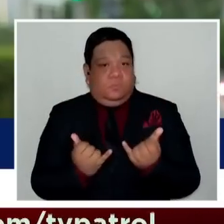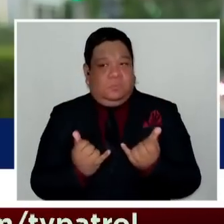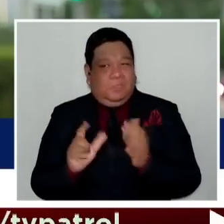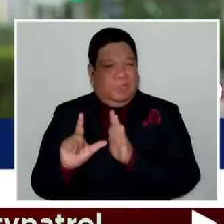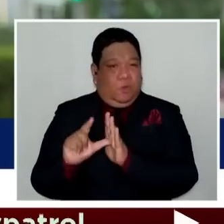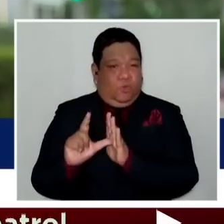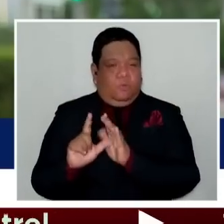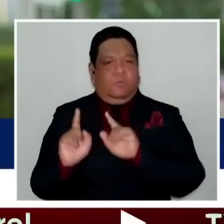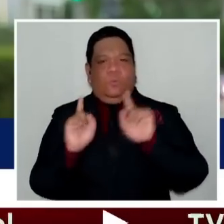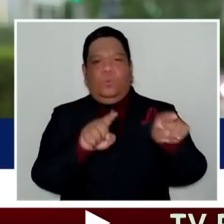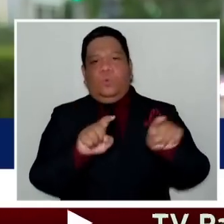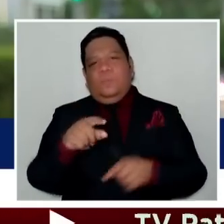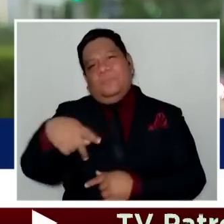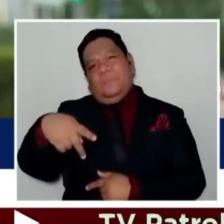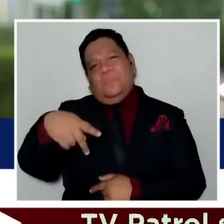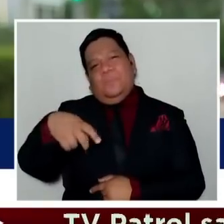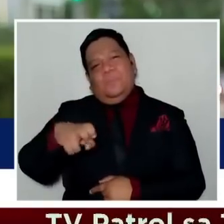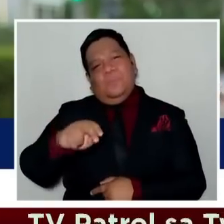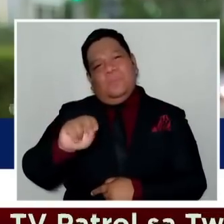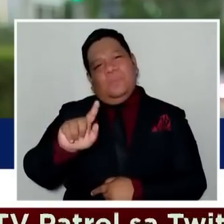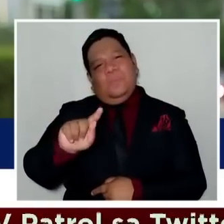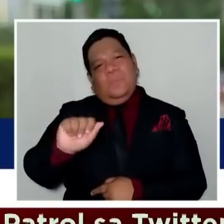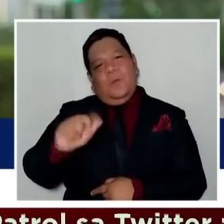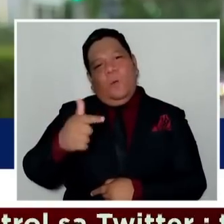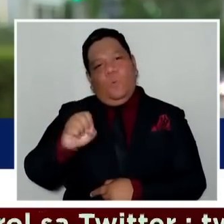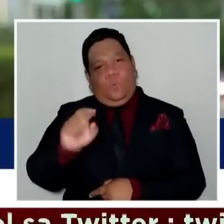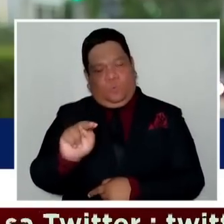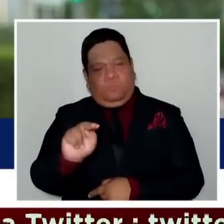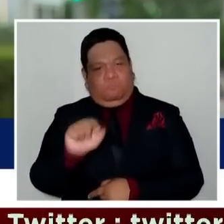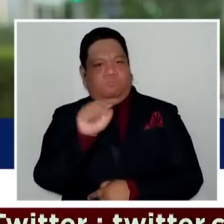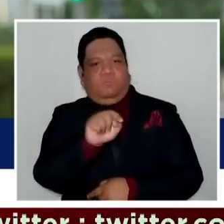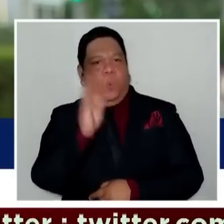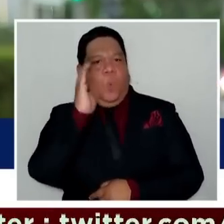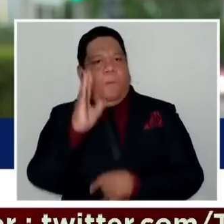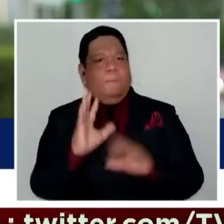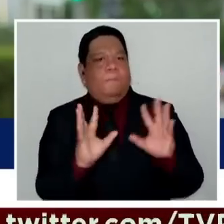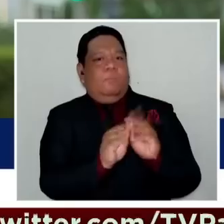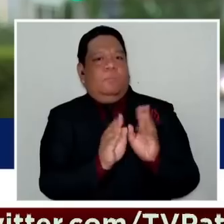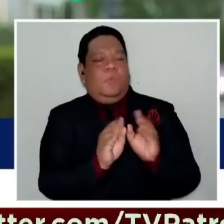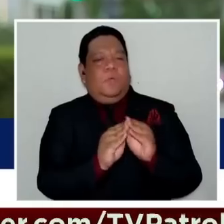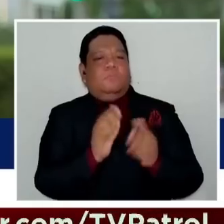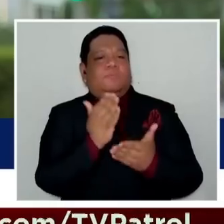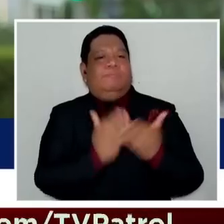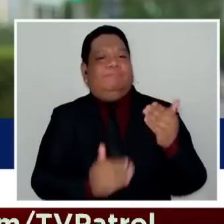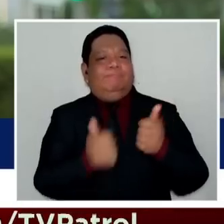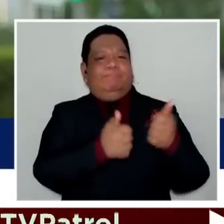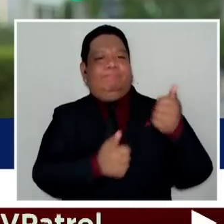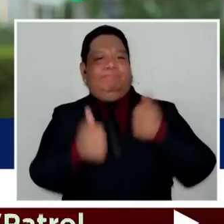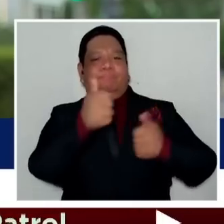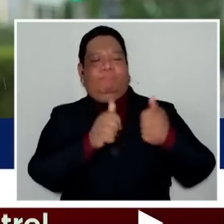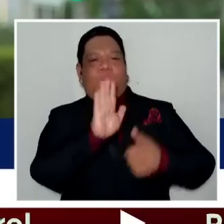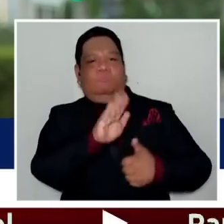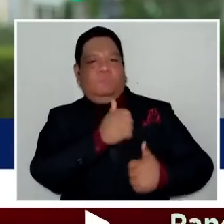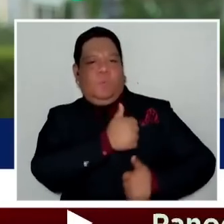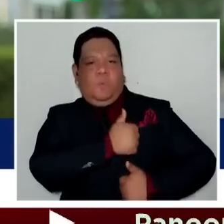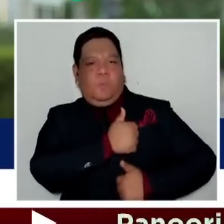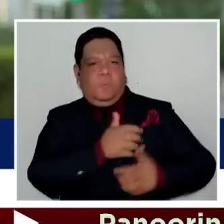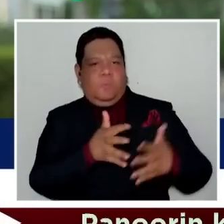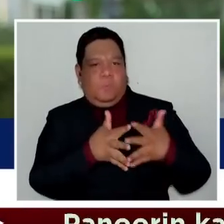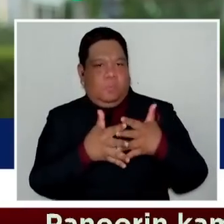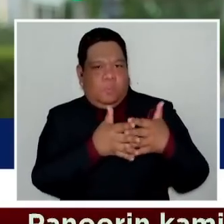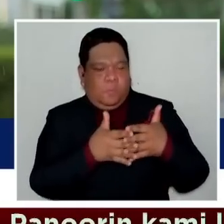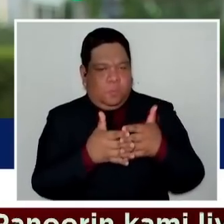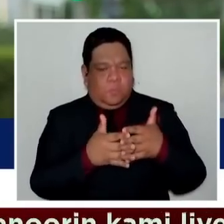saan inaasahan na ipupulungin niya ang ilan sa mga matataas na opisyal ng Estados Unidos. Kasama na dito